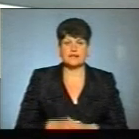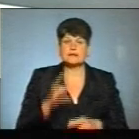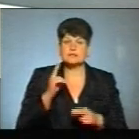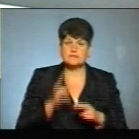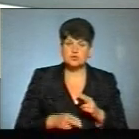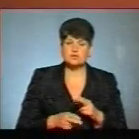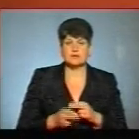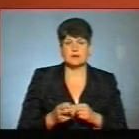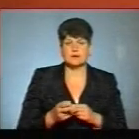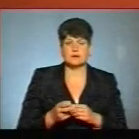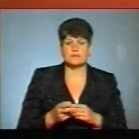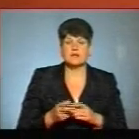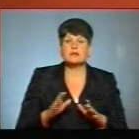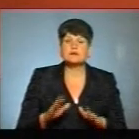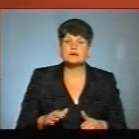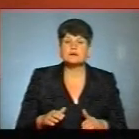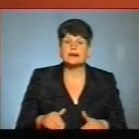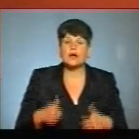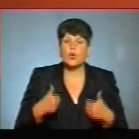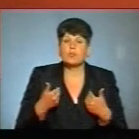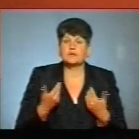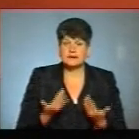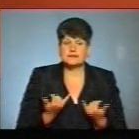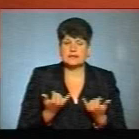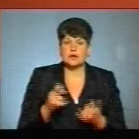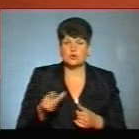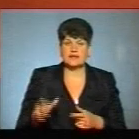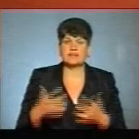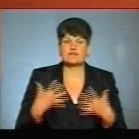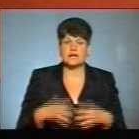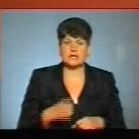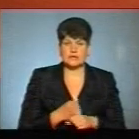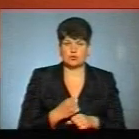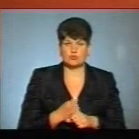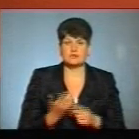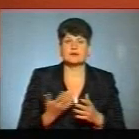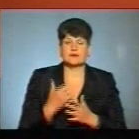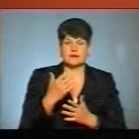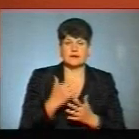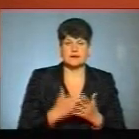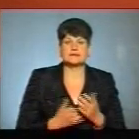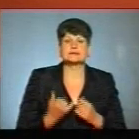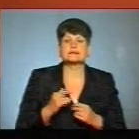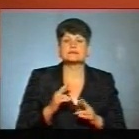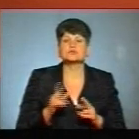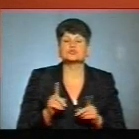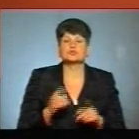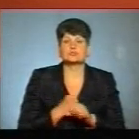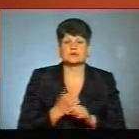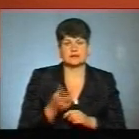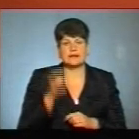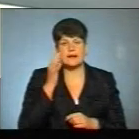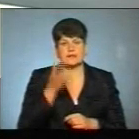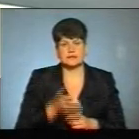завершення нашого ефіру, які рекомендації для людей, які втратили роботу, який алгоритм для них, нагадайте, будь